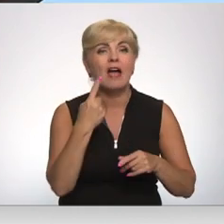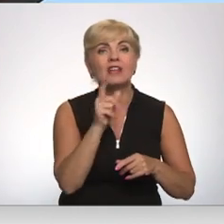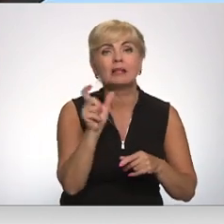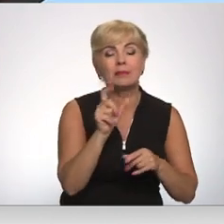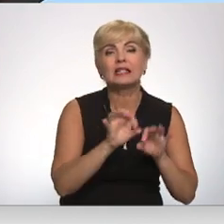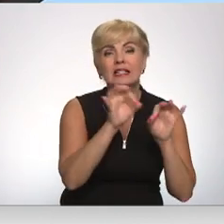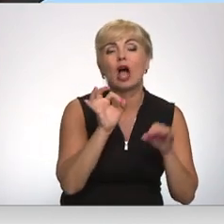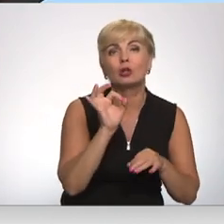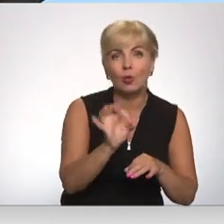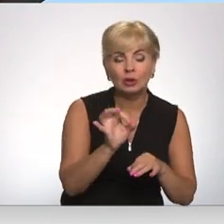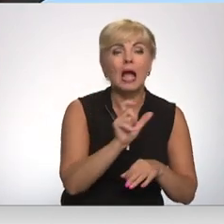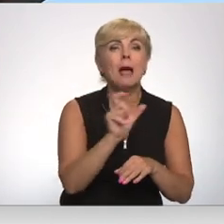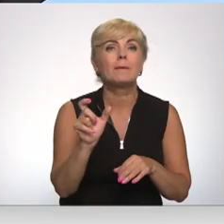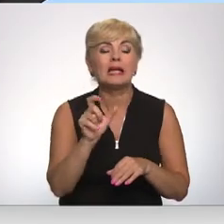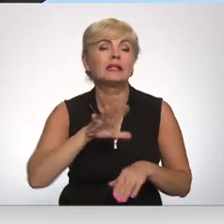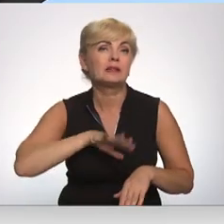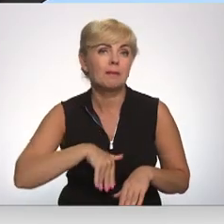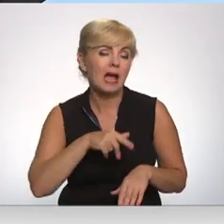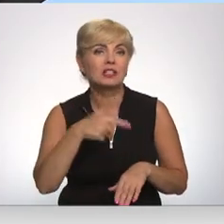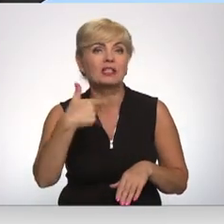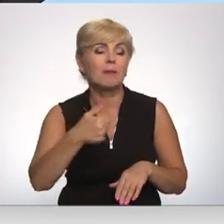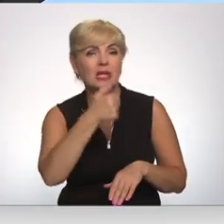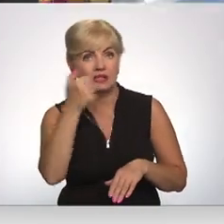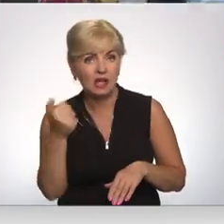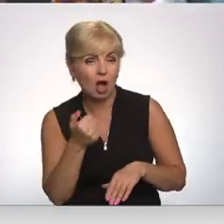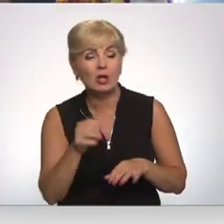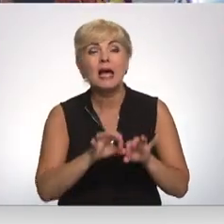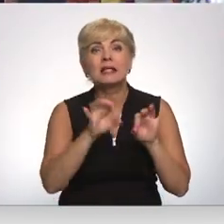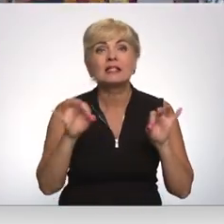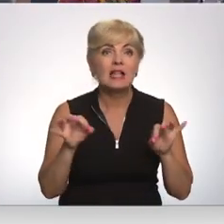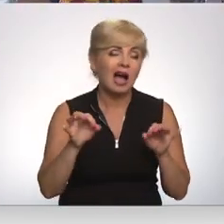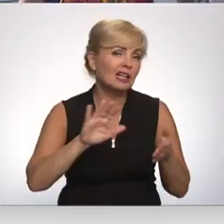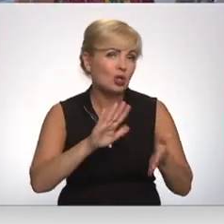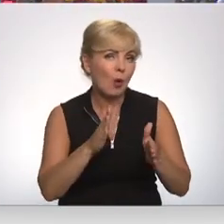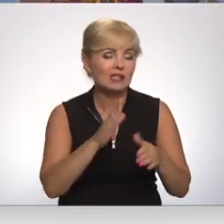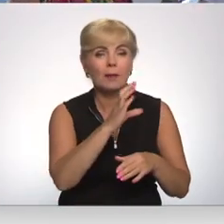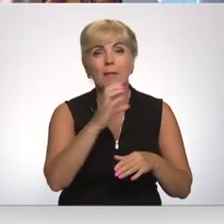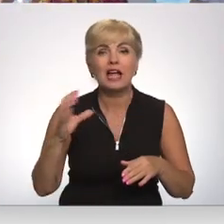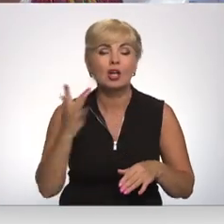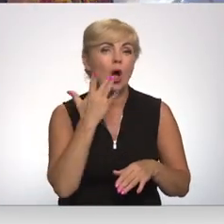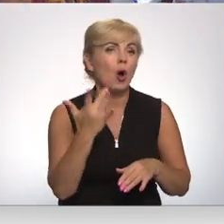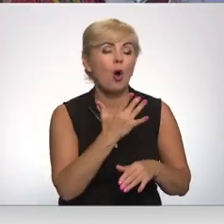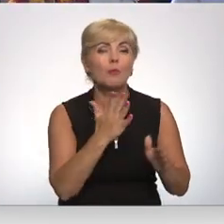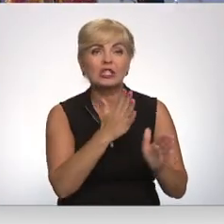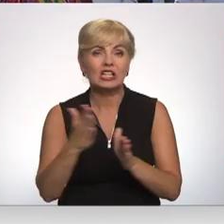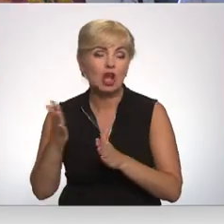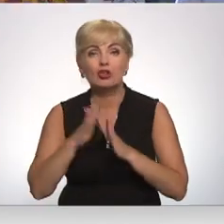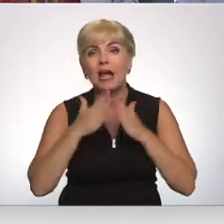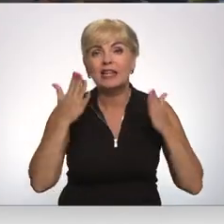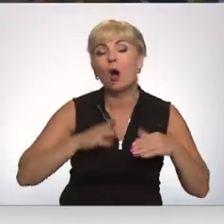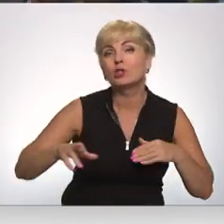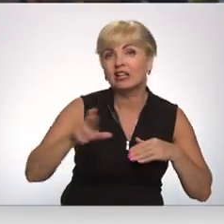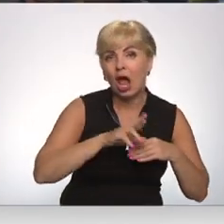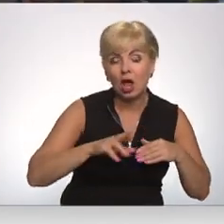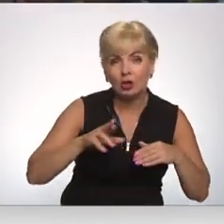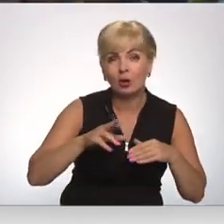nulles. Tas brīdis pienāca tikai pēc 70 gadiem, kad sāka ļodzīties PSRS komunistu režīms un daudzas republikas